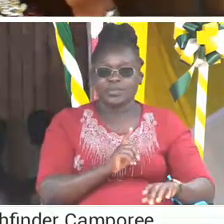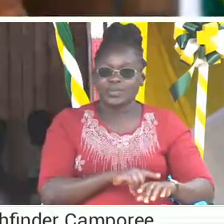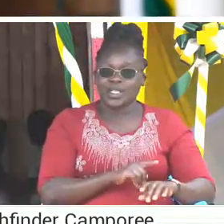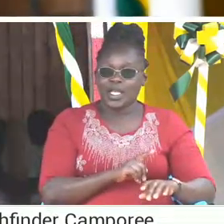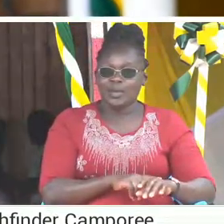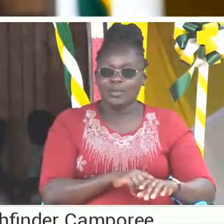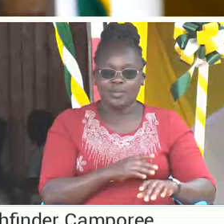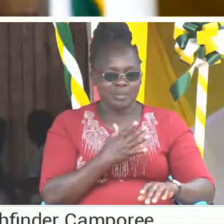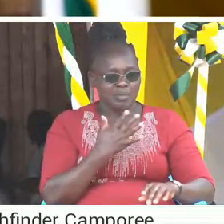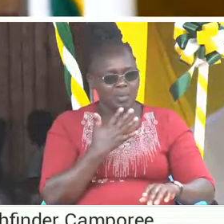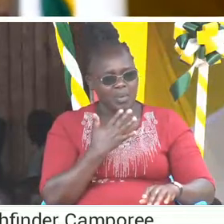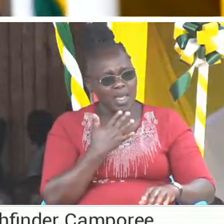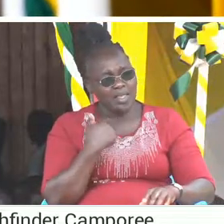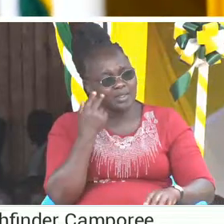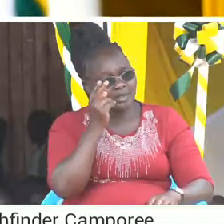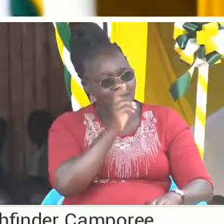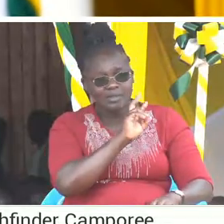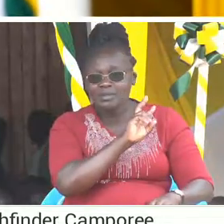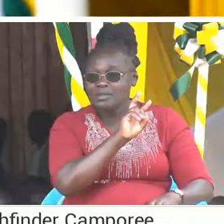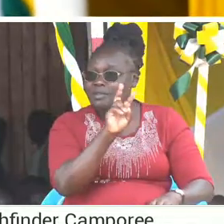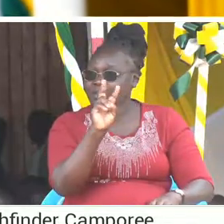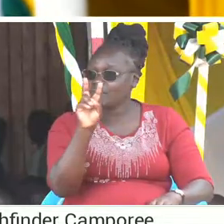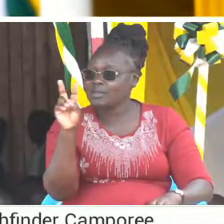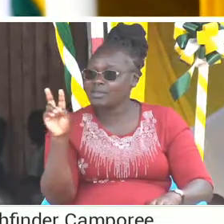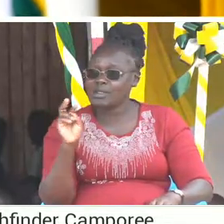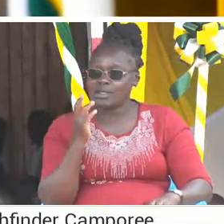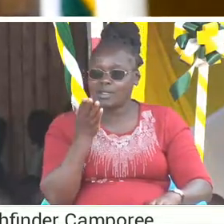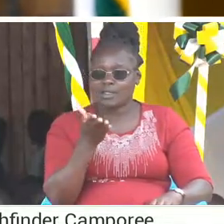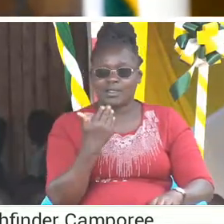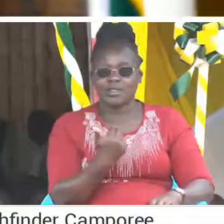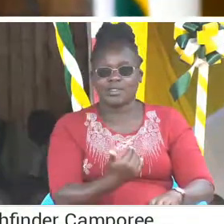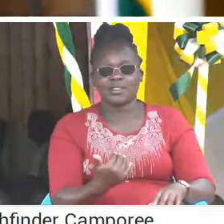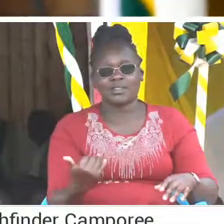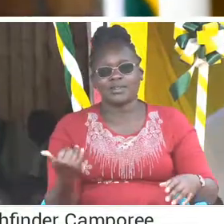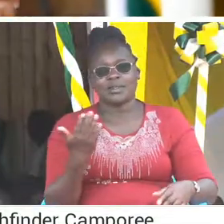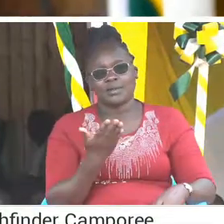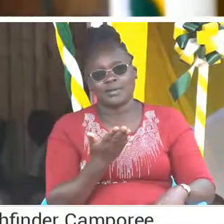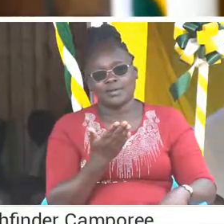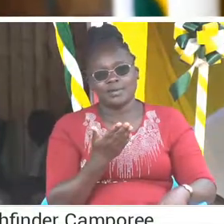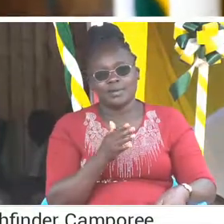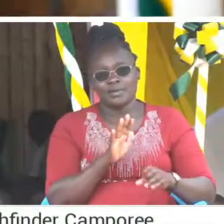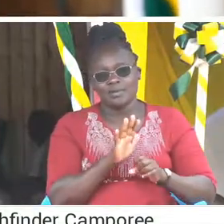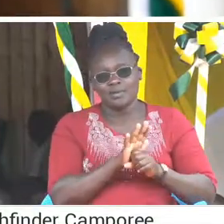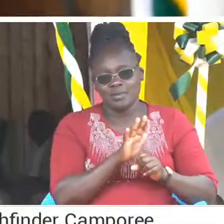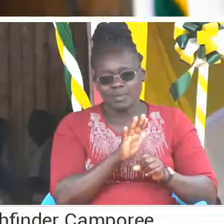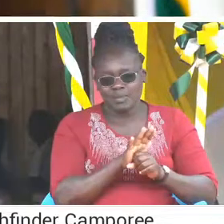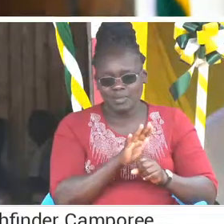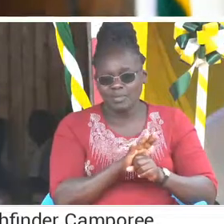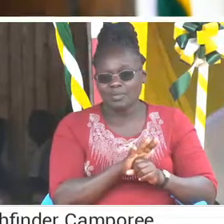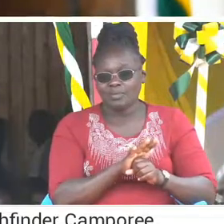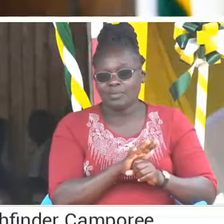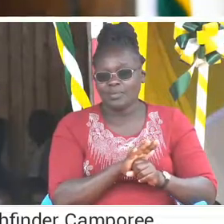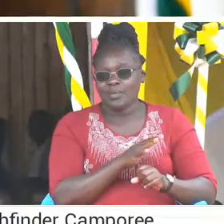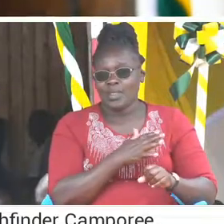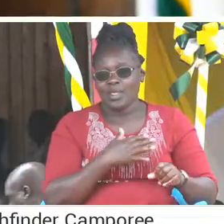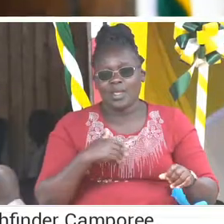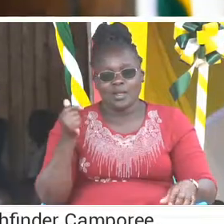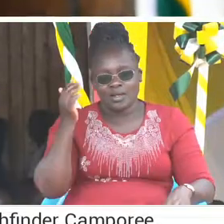ninapoangaza macho yangu na kuona hao watoto wengi tu na nikijua kwamba